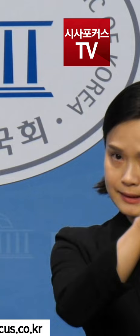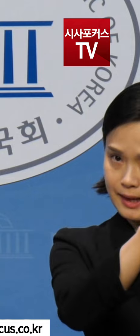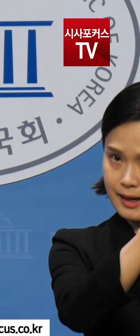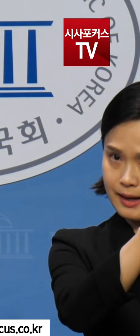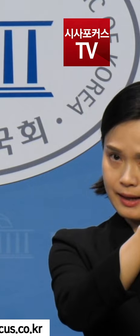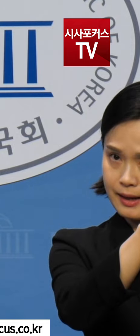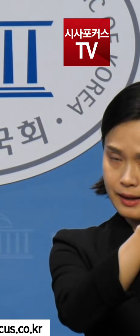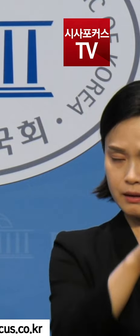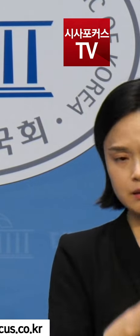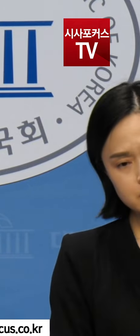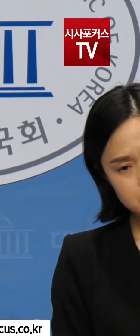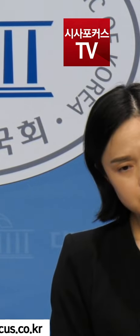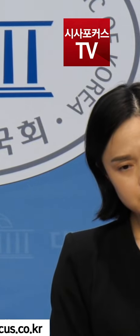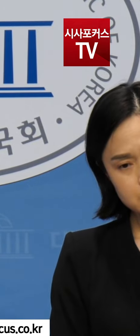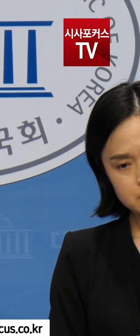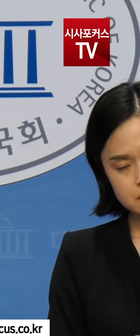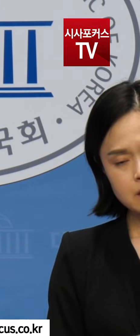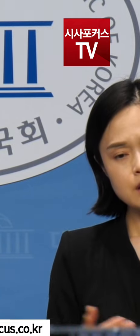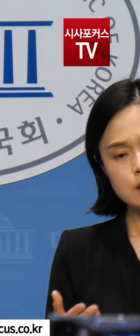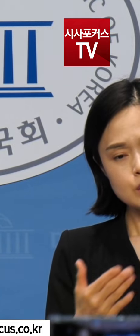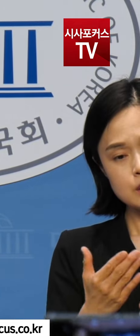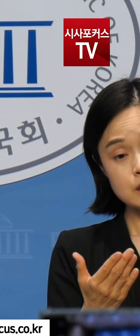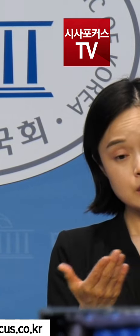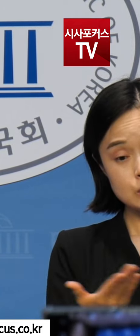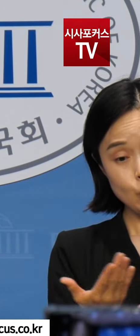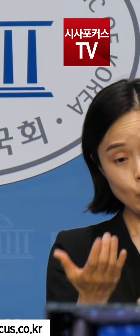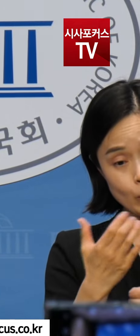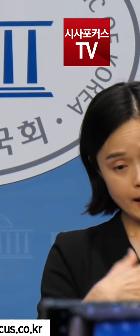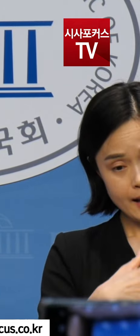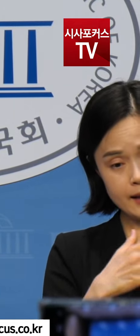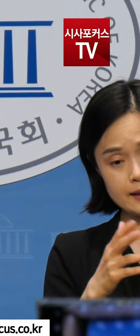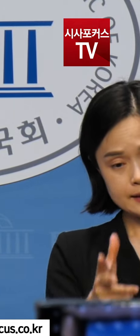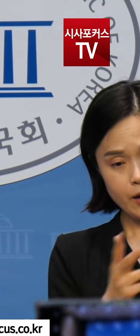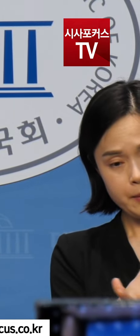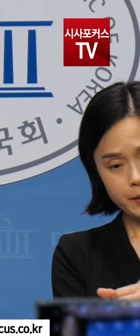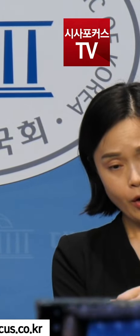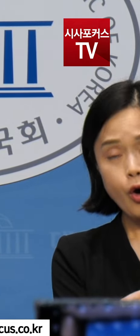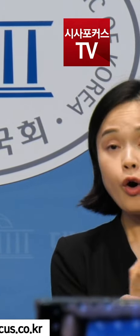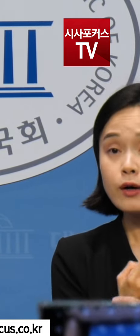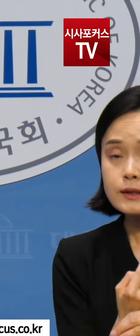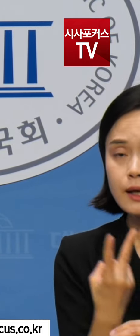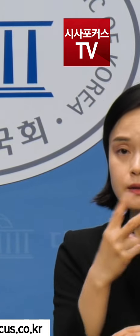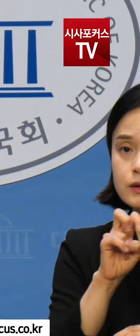대해서 조달 사업 계약을 맺고 22년 4월이었습니다.